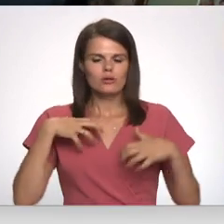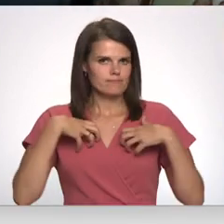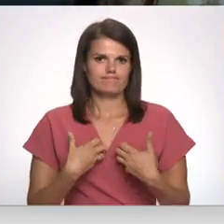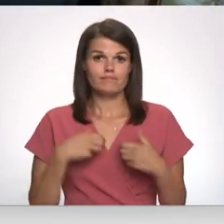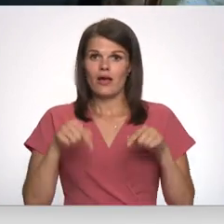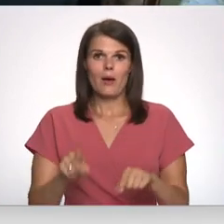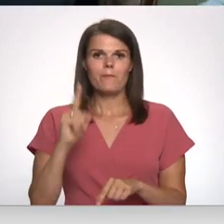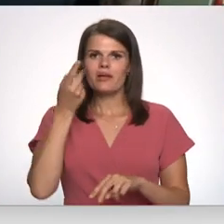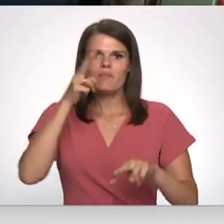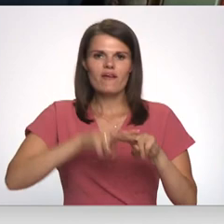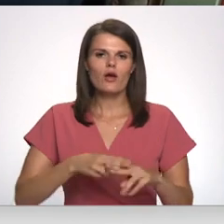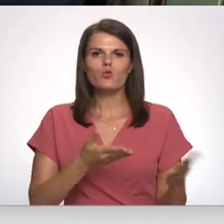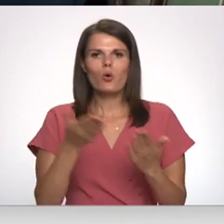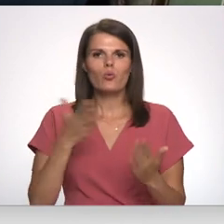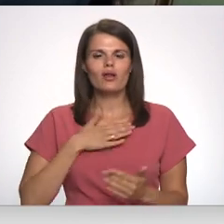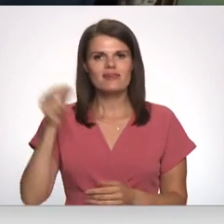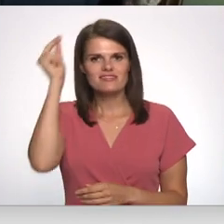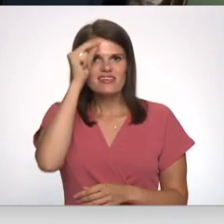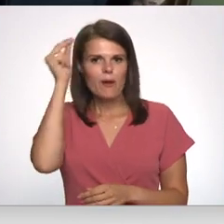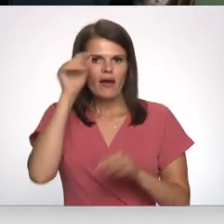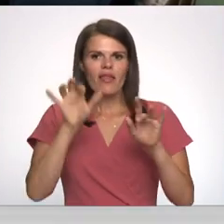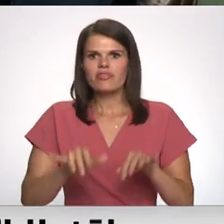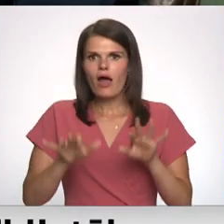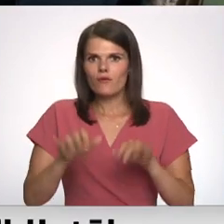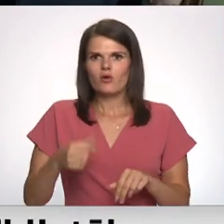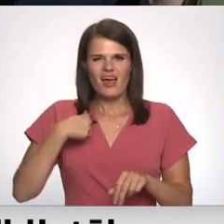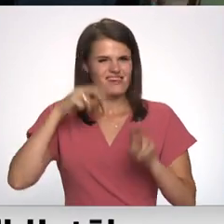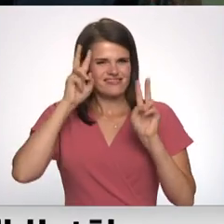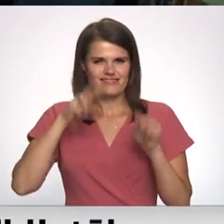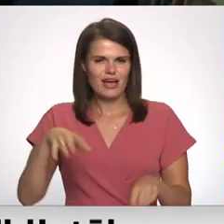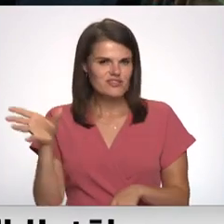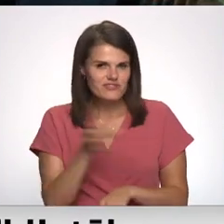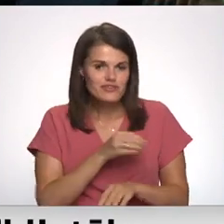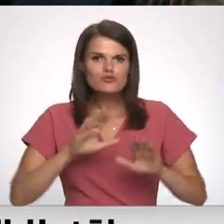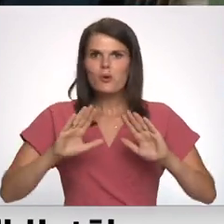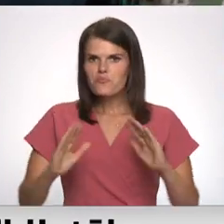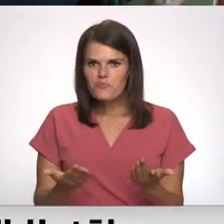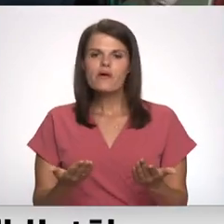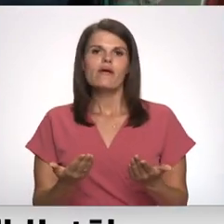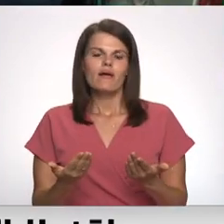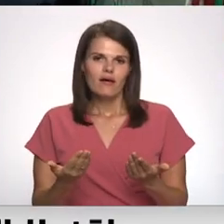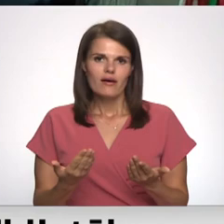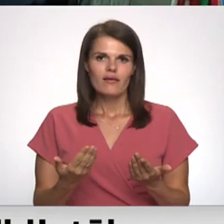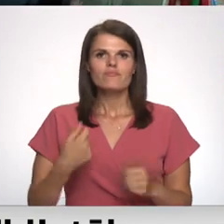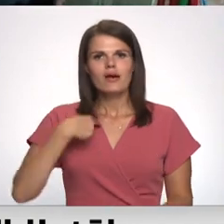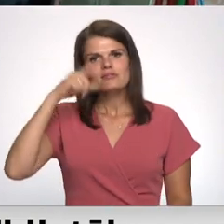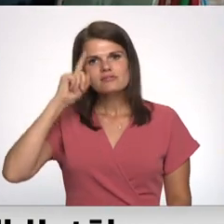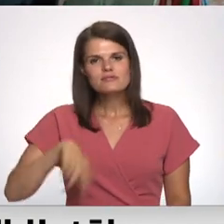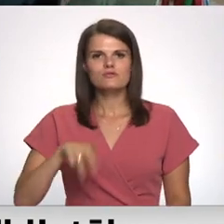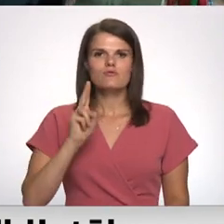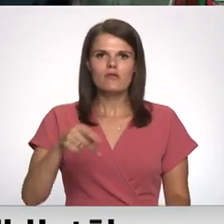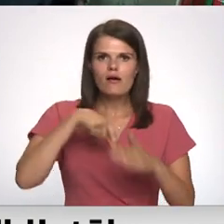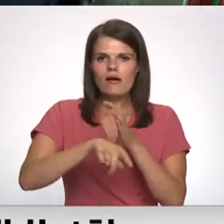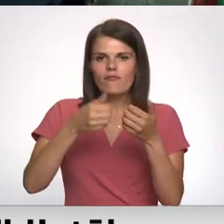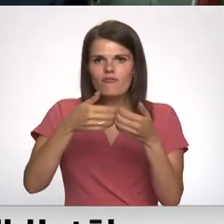pirmā vieta, kur es iemācījos ar datoru. Es, protams, nezinu visu, bet es zinu, kā